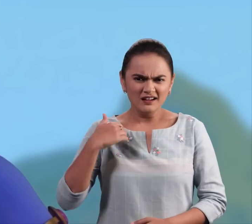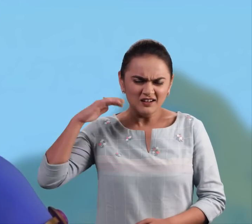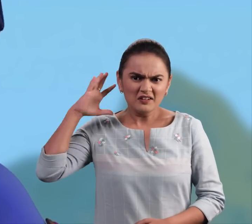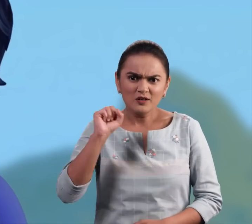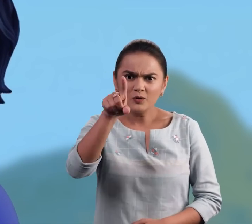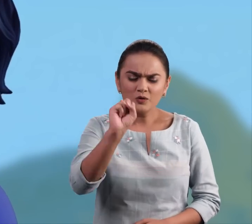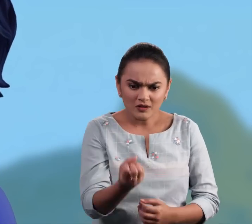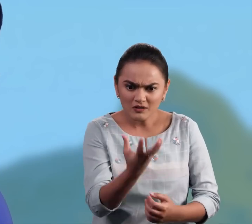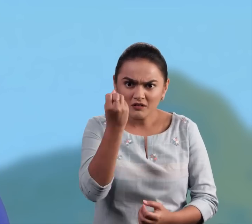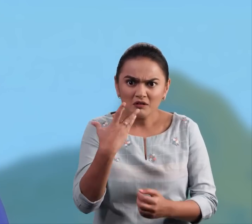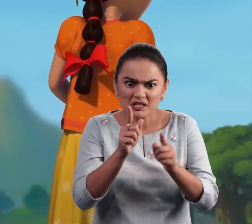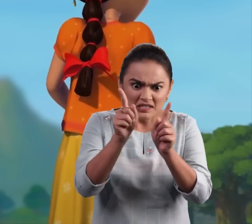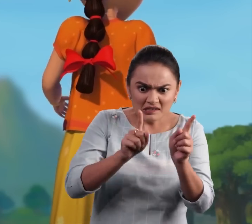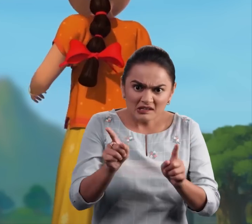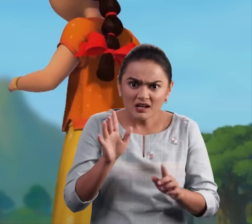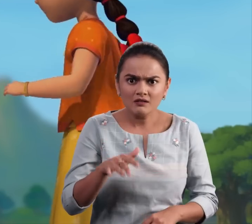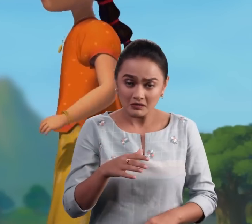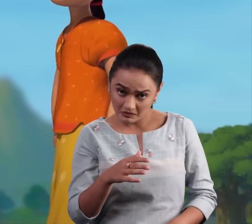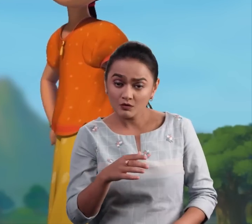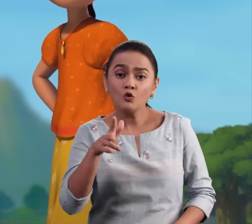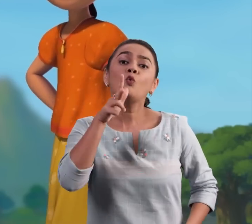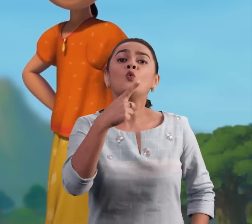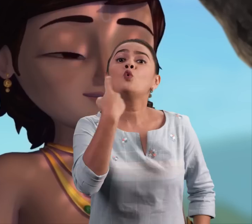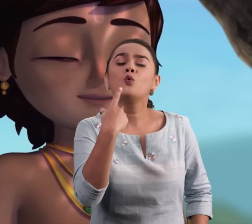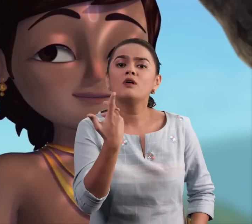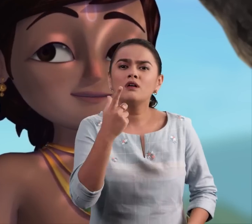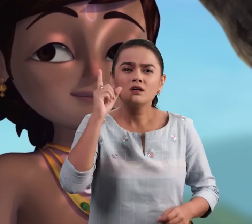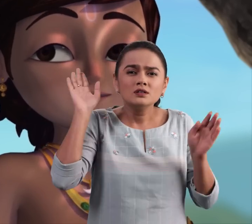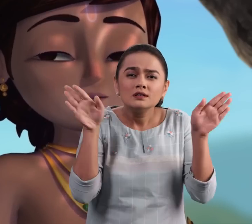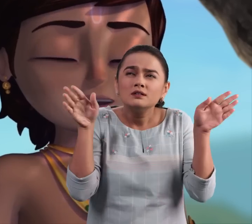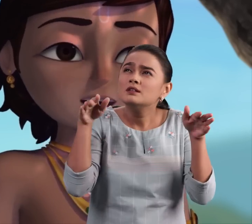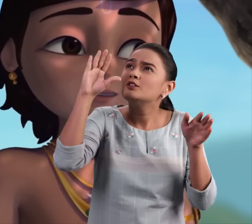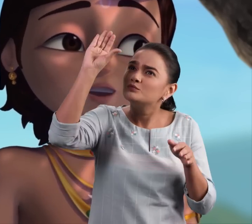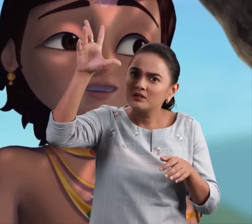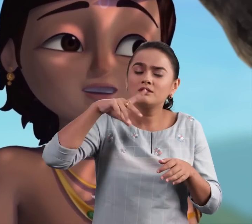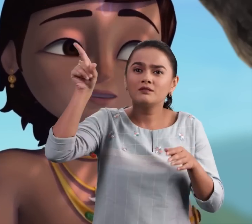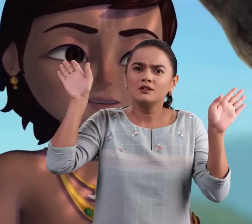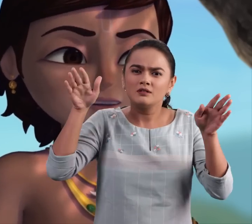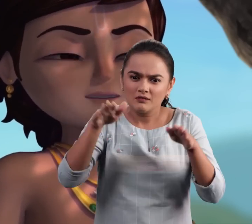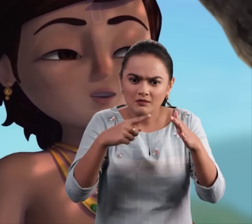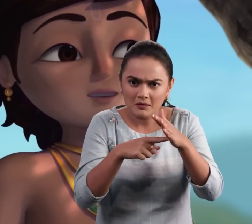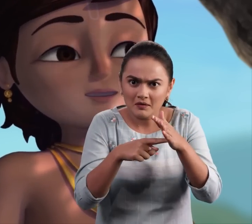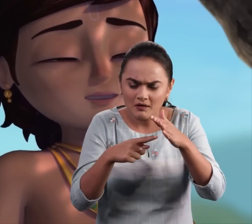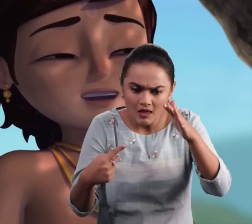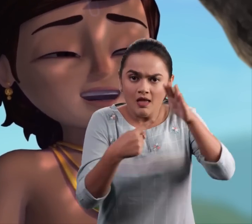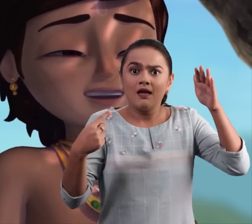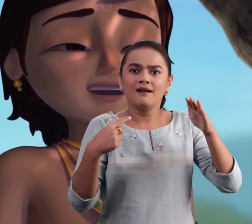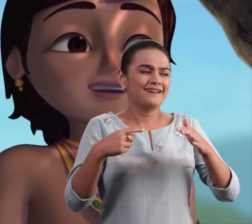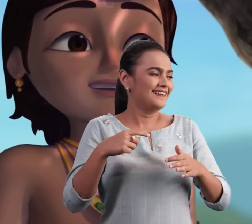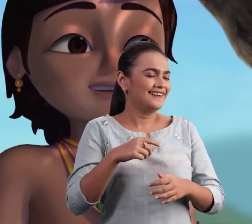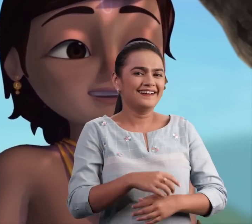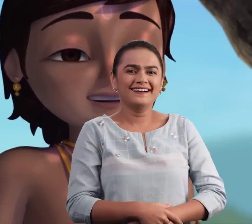सुना तुम्हारे खेत में फसल लहलहा उठी है। अच्छा, तुम्हें किसने बताया? एक नन्ही चिड़िया ने, जिसके पैर में एक कांटा चुभ गया था।